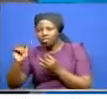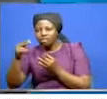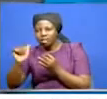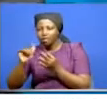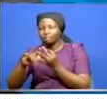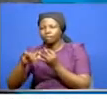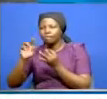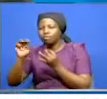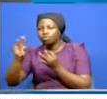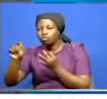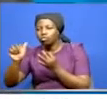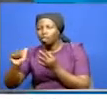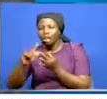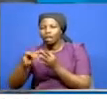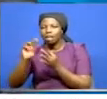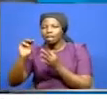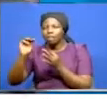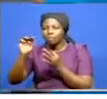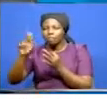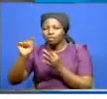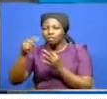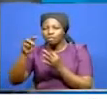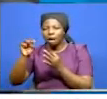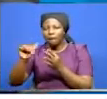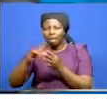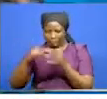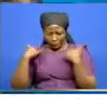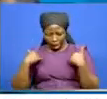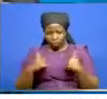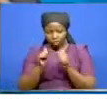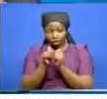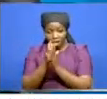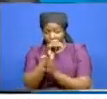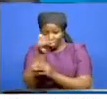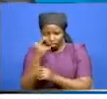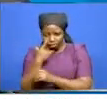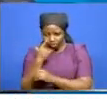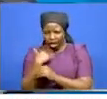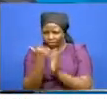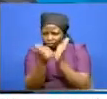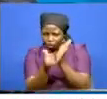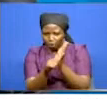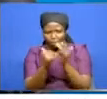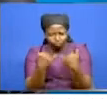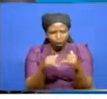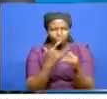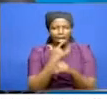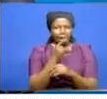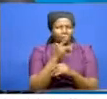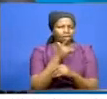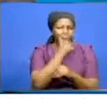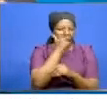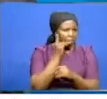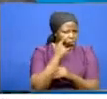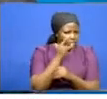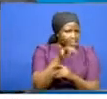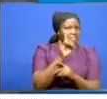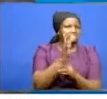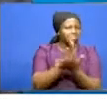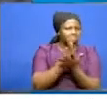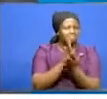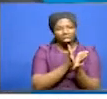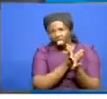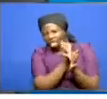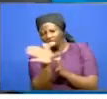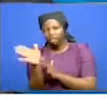wako, mimi pia na wale wengine, unaona kuna jambo na unajaribu kuambia Kalonzo, na unaona anaendesha vingine.